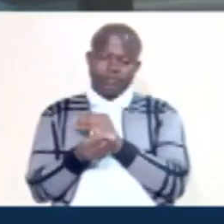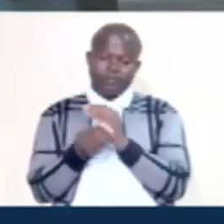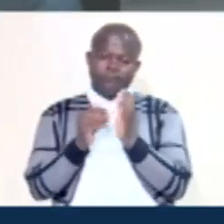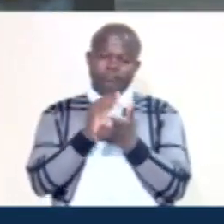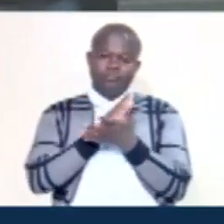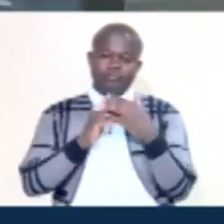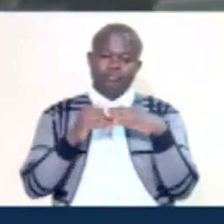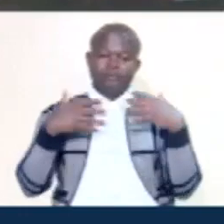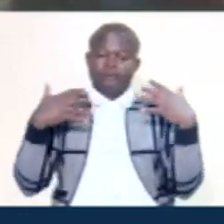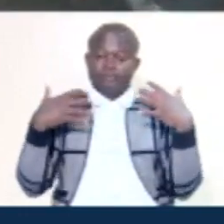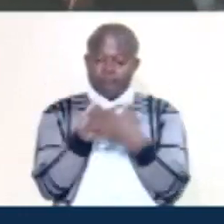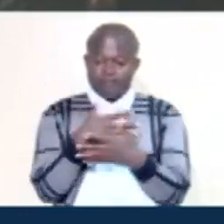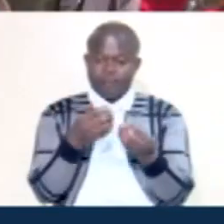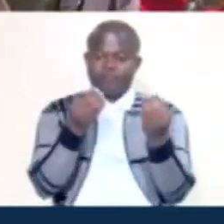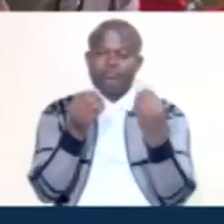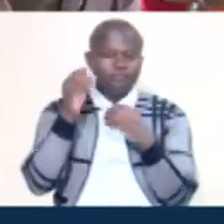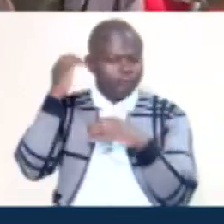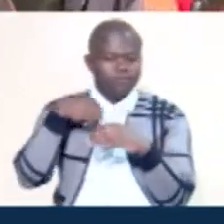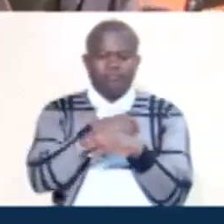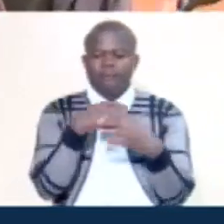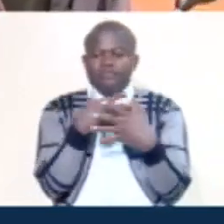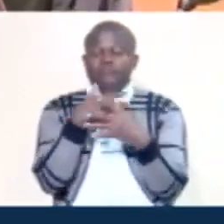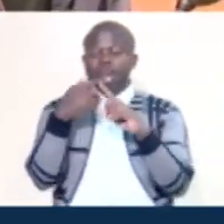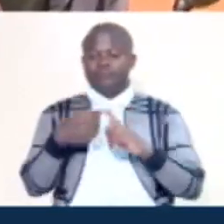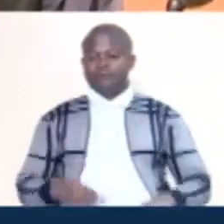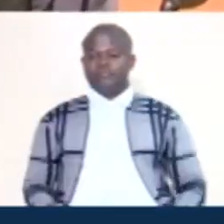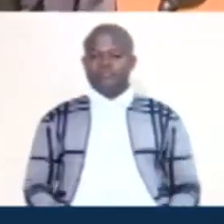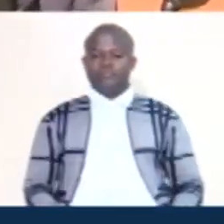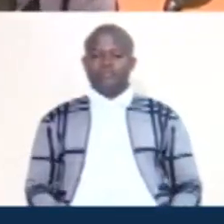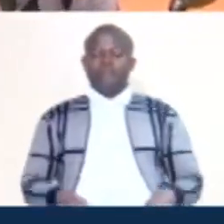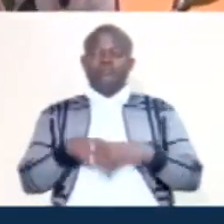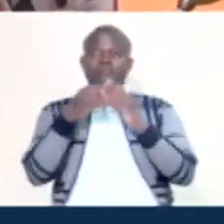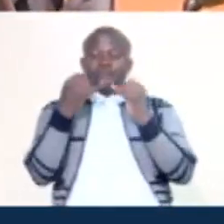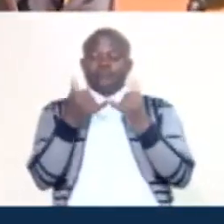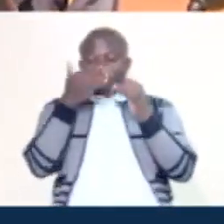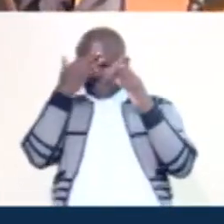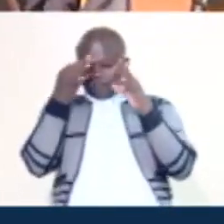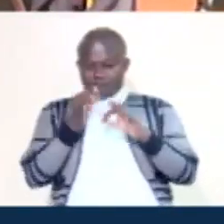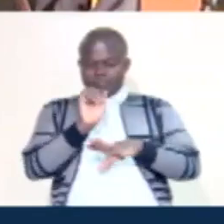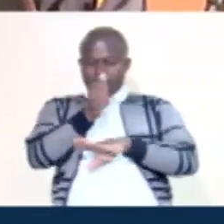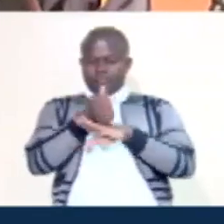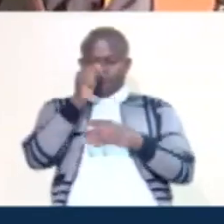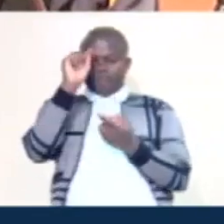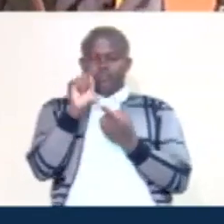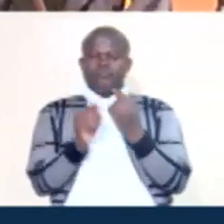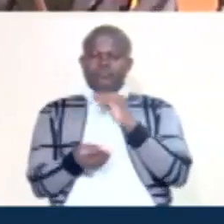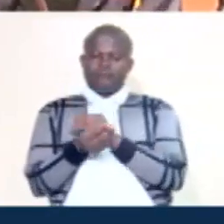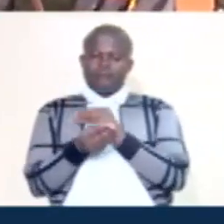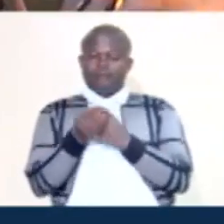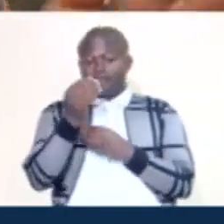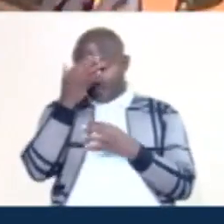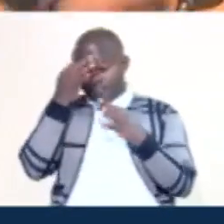bamwe bagatinya gutanga amakuru banga kwiteranya ingamba yafashe zo kugabanya ruswa ingamba zo ziracyahari